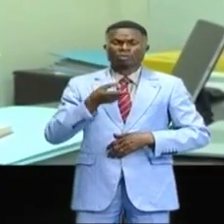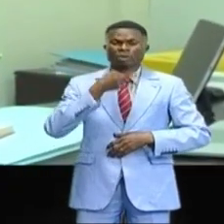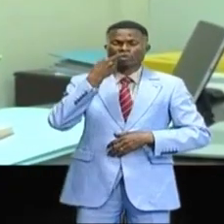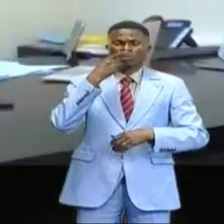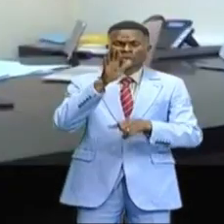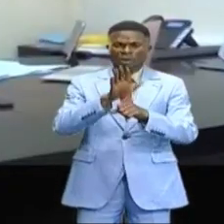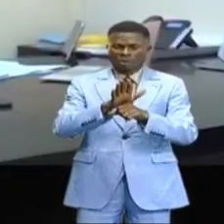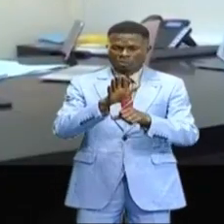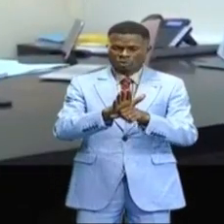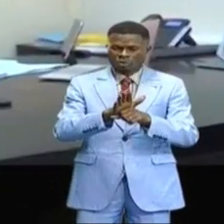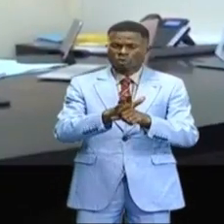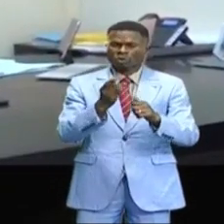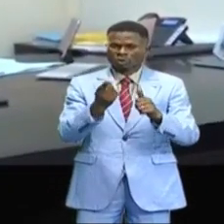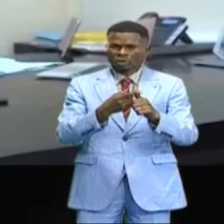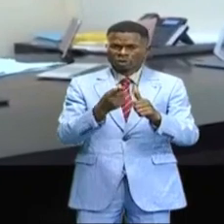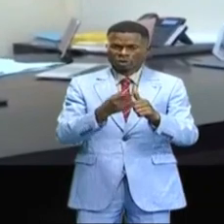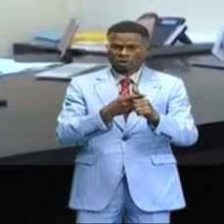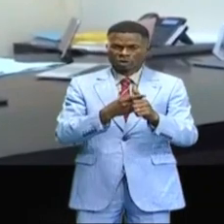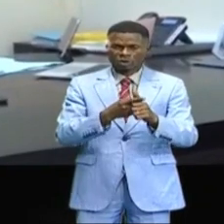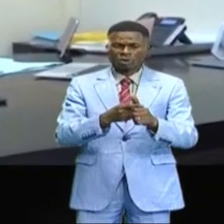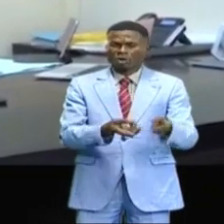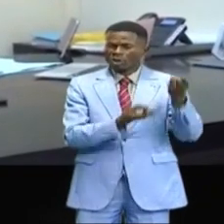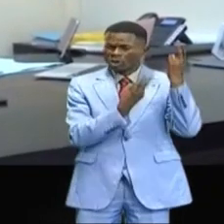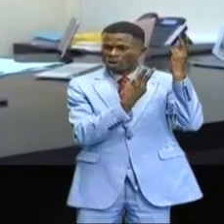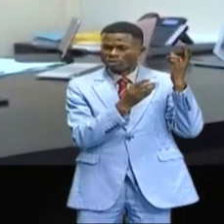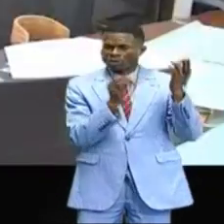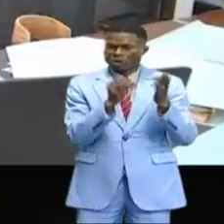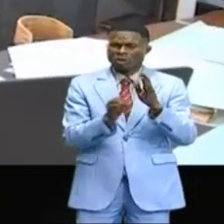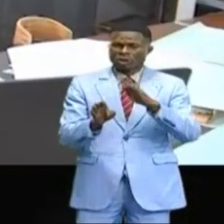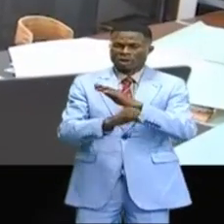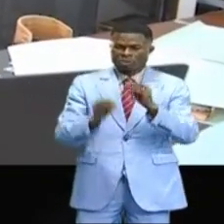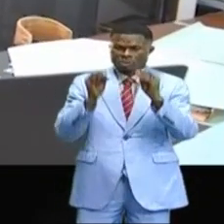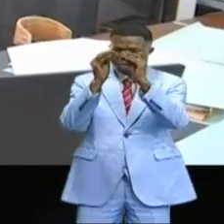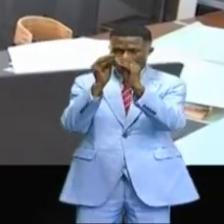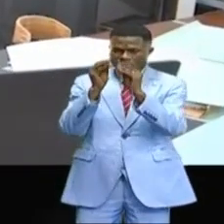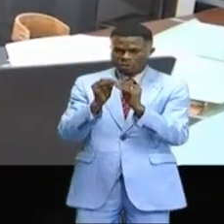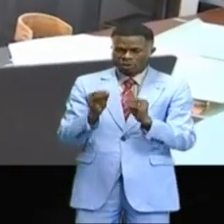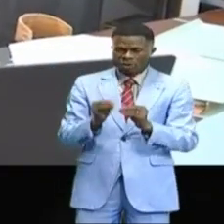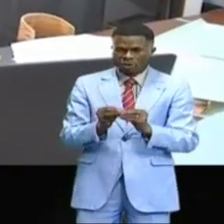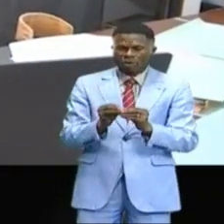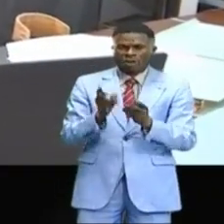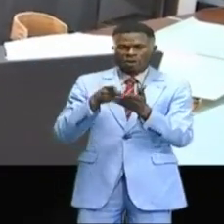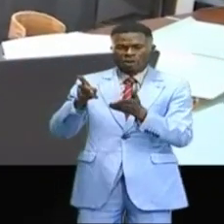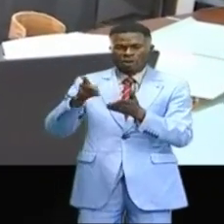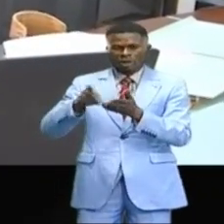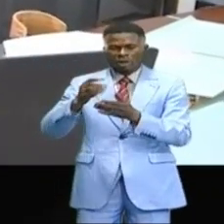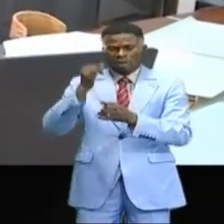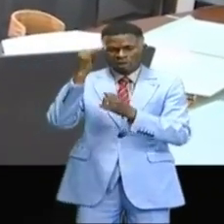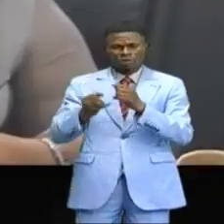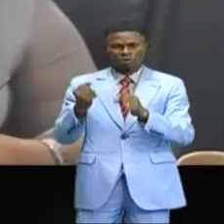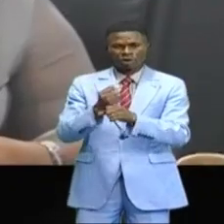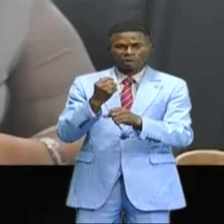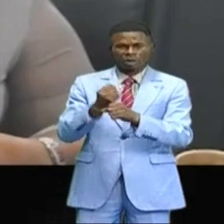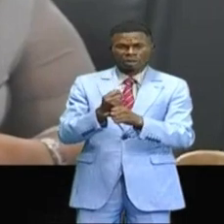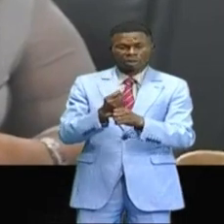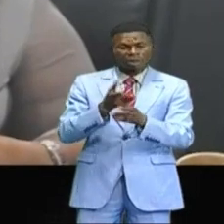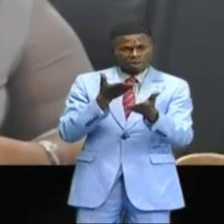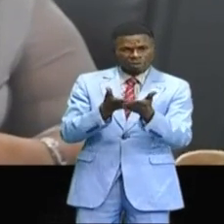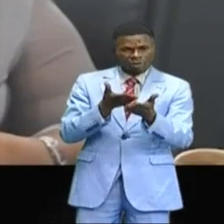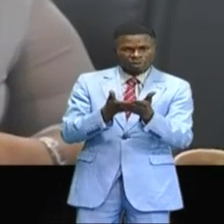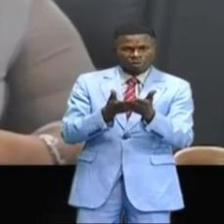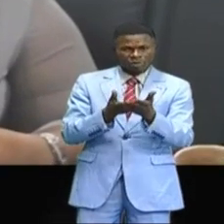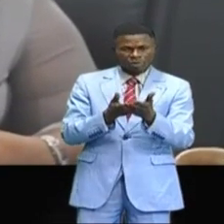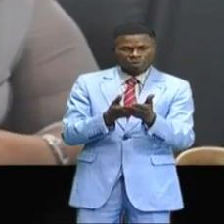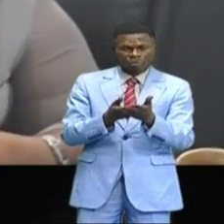accent particulier sur la revalorisation de la base des calculs des indemnités de fait de carrière avec à la clé,